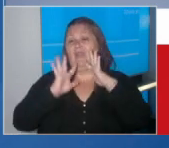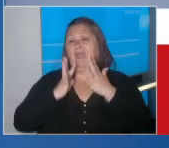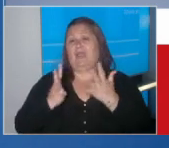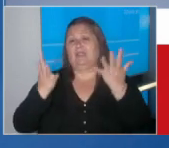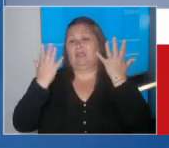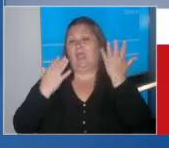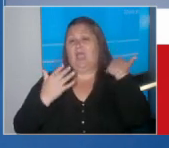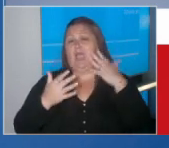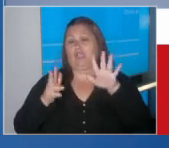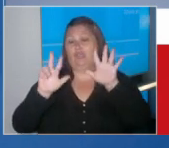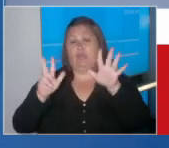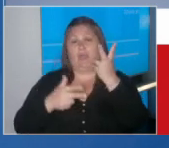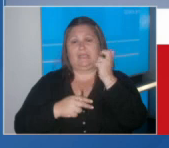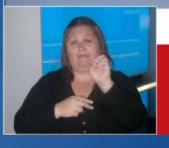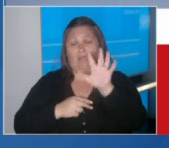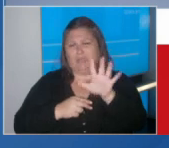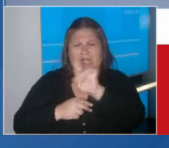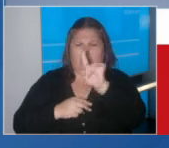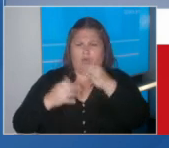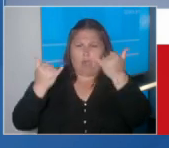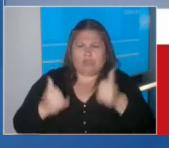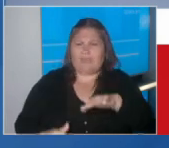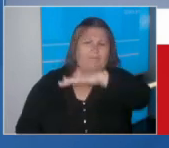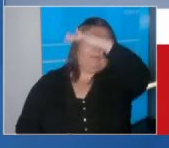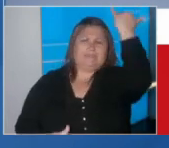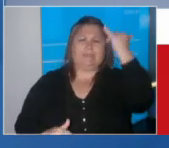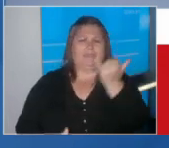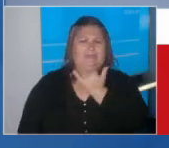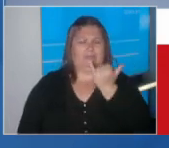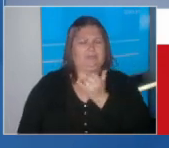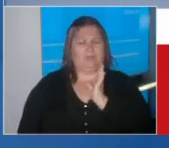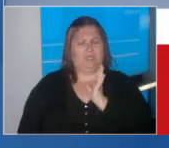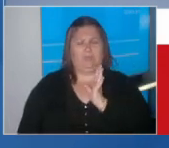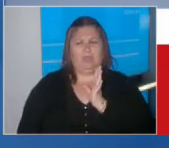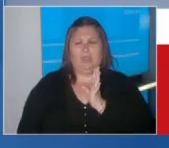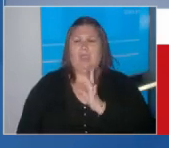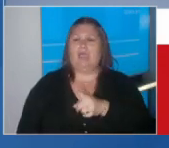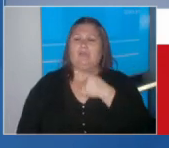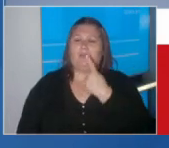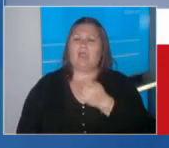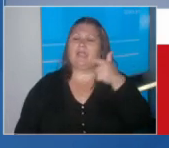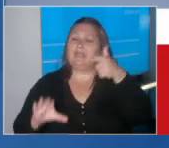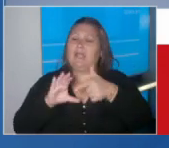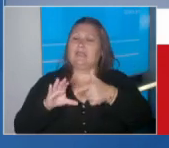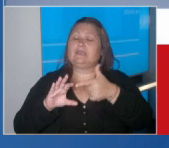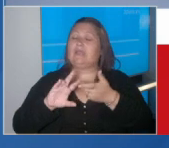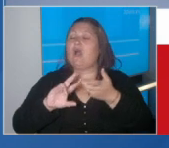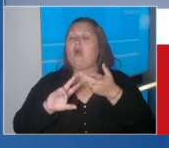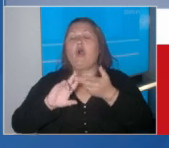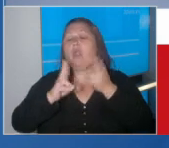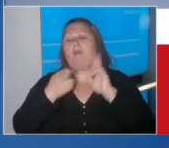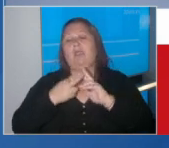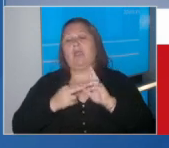היה 8.25. לא, אנחנו לא כרגע בשיא כל הזמנים. לפיד בעצמו אומר שהדלק הוא עניין עולמי. נכון. אבל יש את הדברים